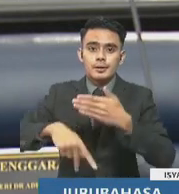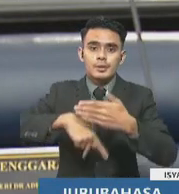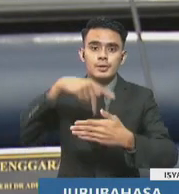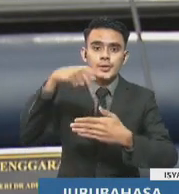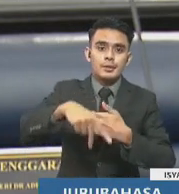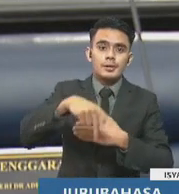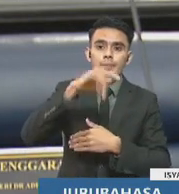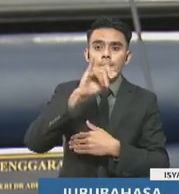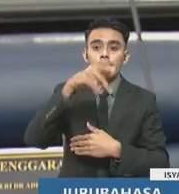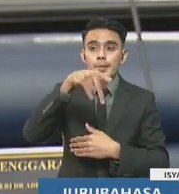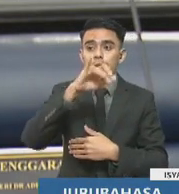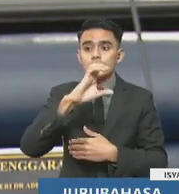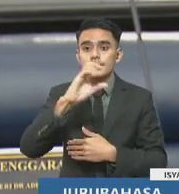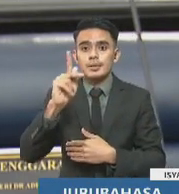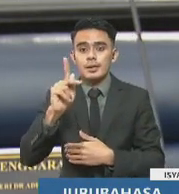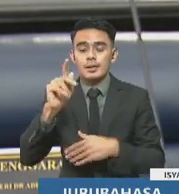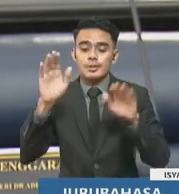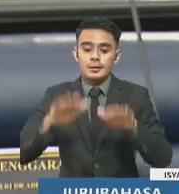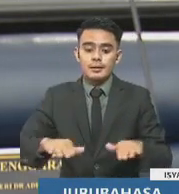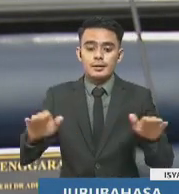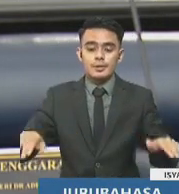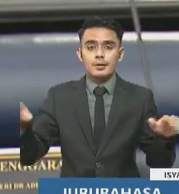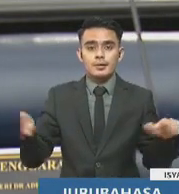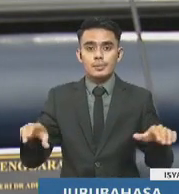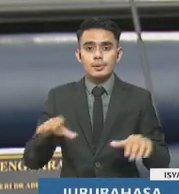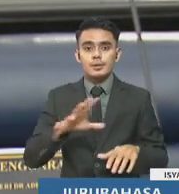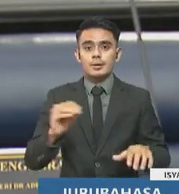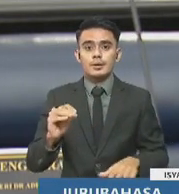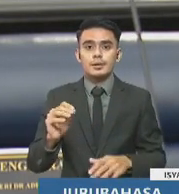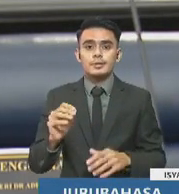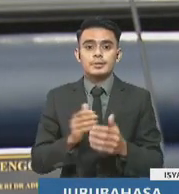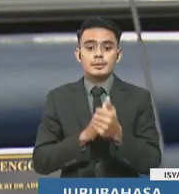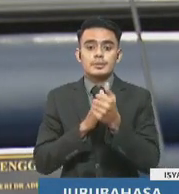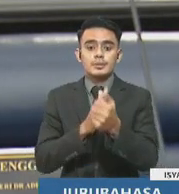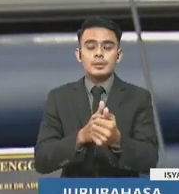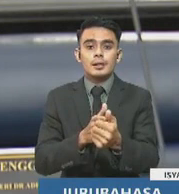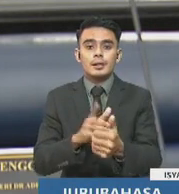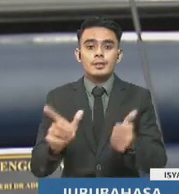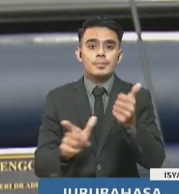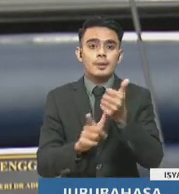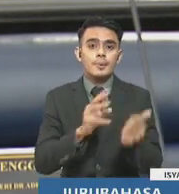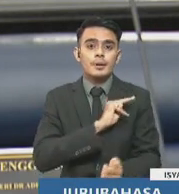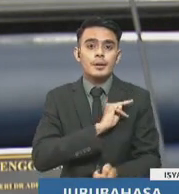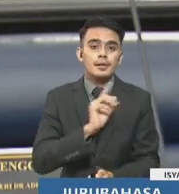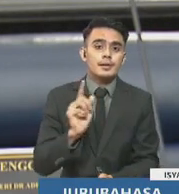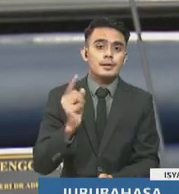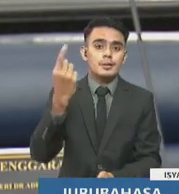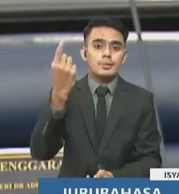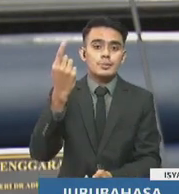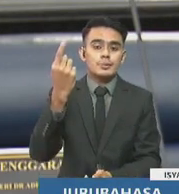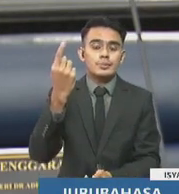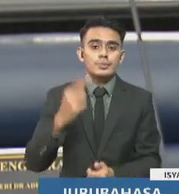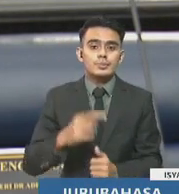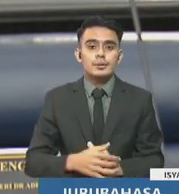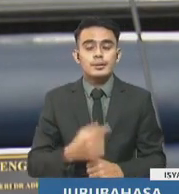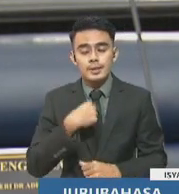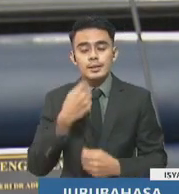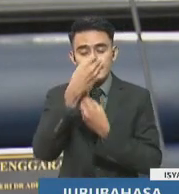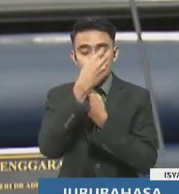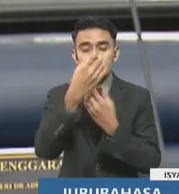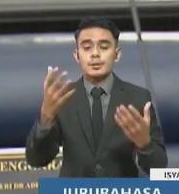program Pick Kids ini dilaksanakan dan dipengerusikan oleh Timbalan Menteri Satu Ali Yang Berhormat daripada Bahagian Serai. Saya